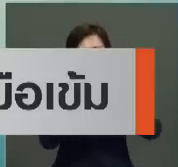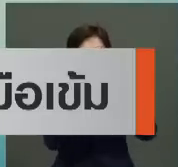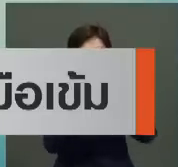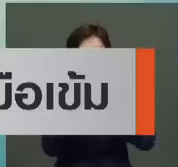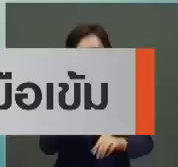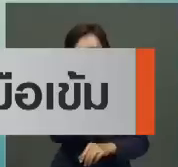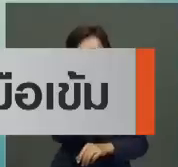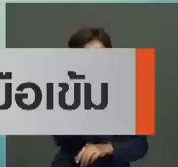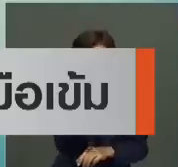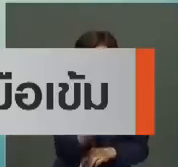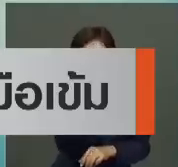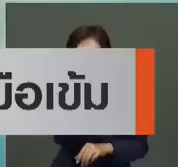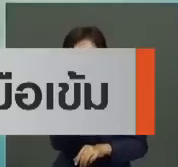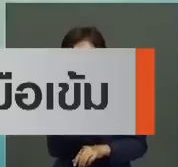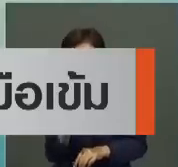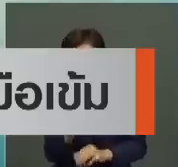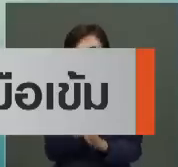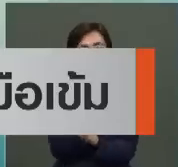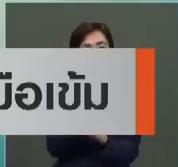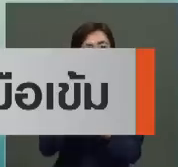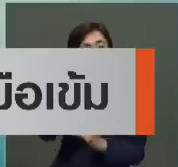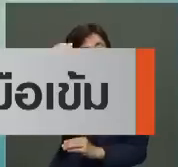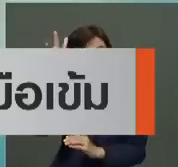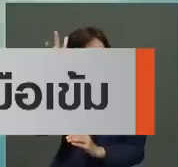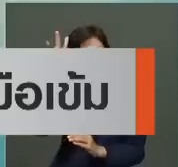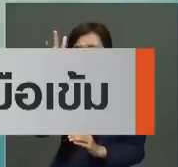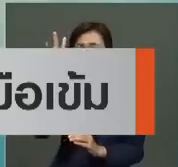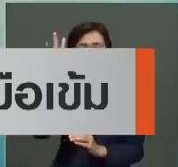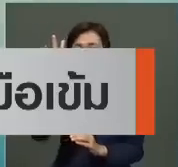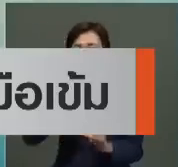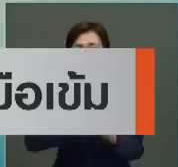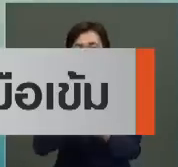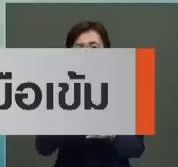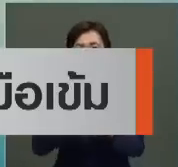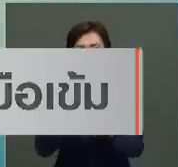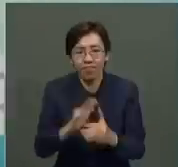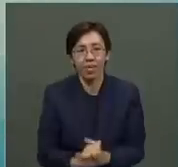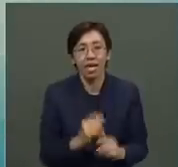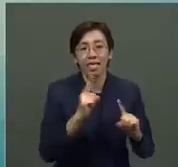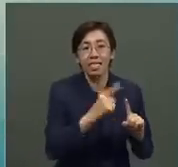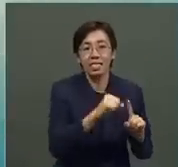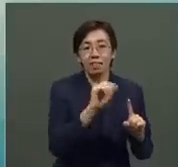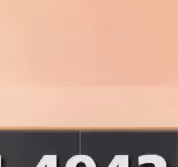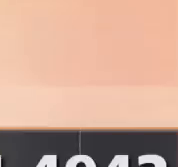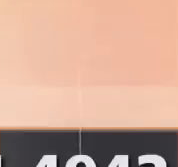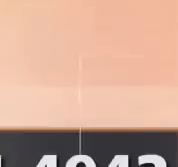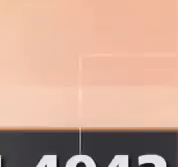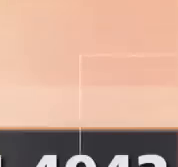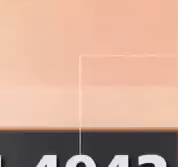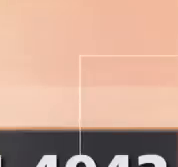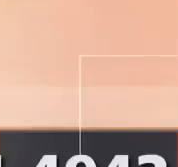ประชาชนที่ผ่านมากทำให้สถานการณ์ในไทยเราดีขึ้นอย่างต่อเนื่องครับอ่ะขอ